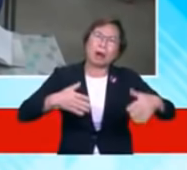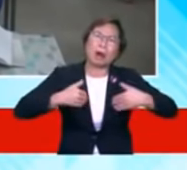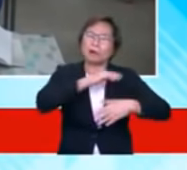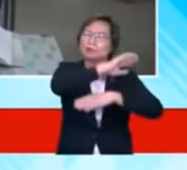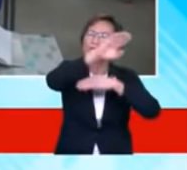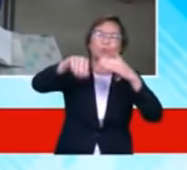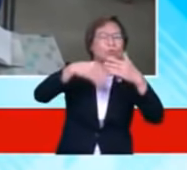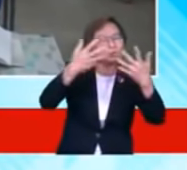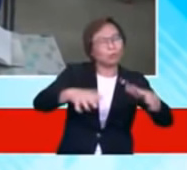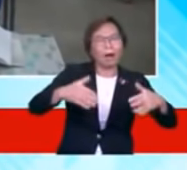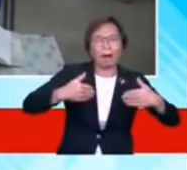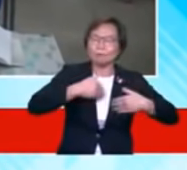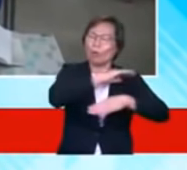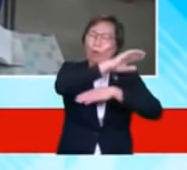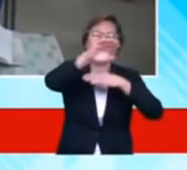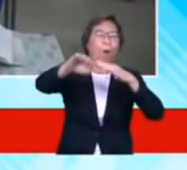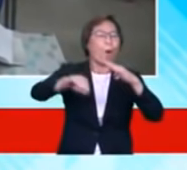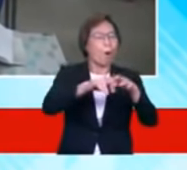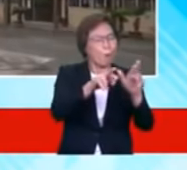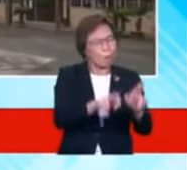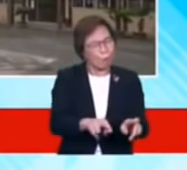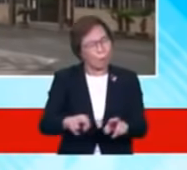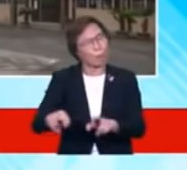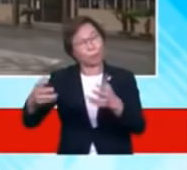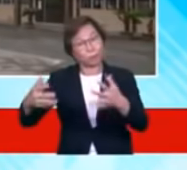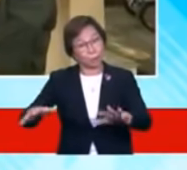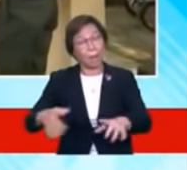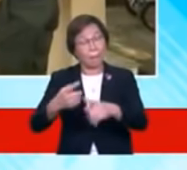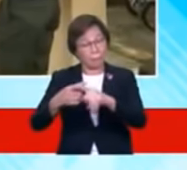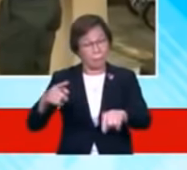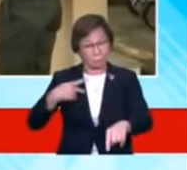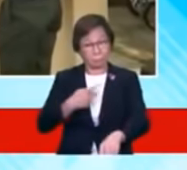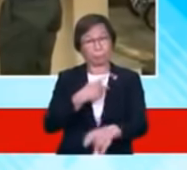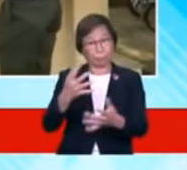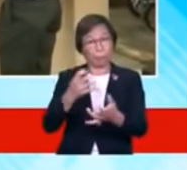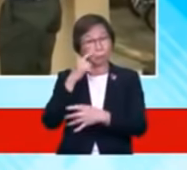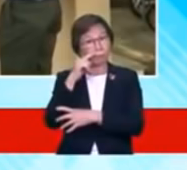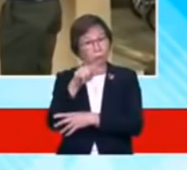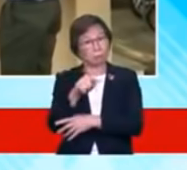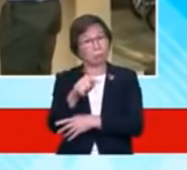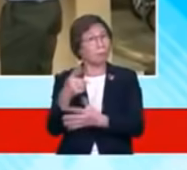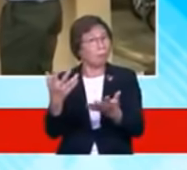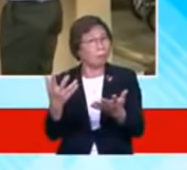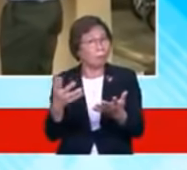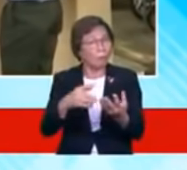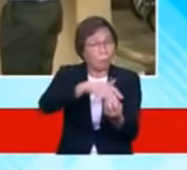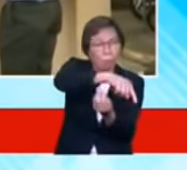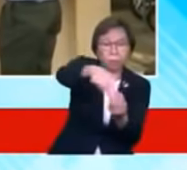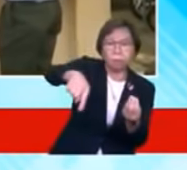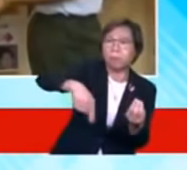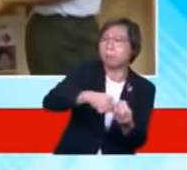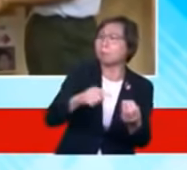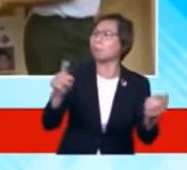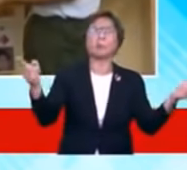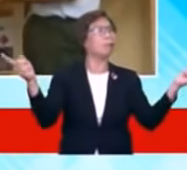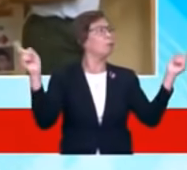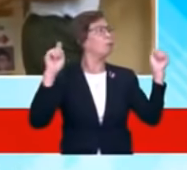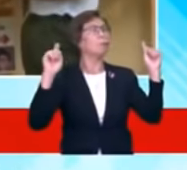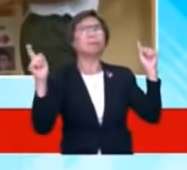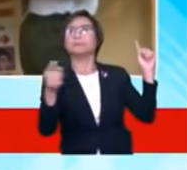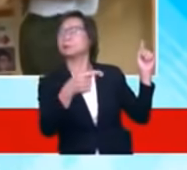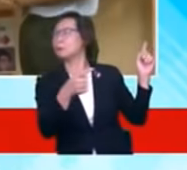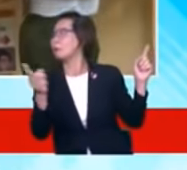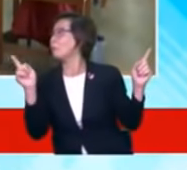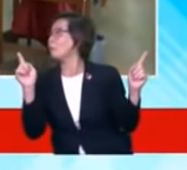segala perancangan Hai namun itu ingin melihat Apakah keadaan persekitaran nama